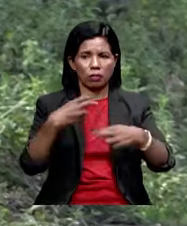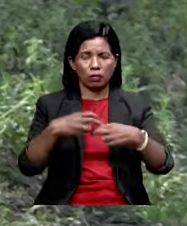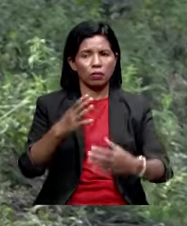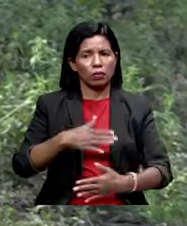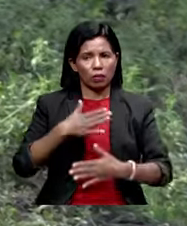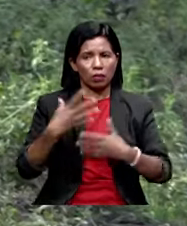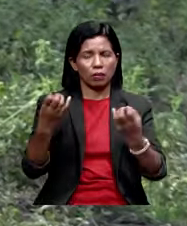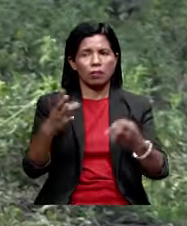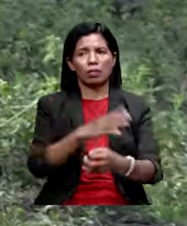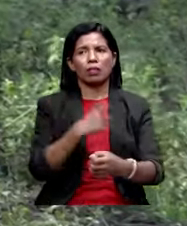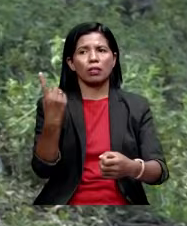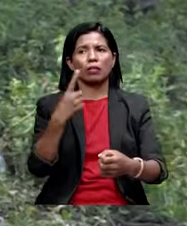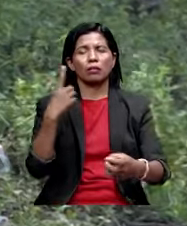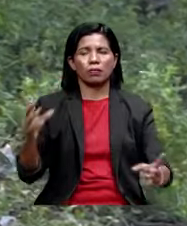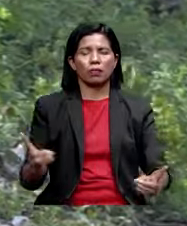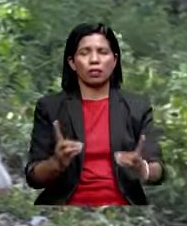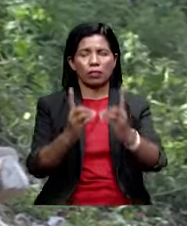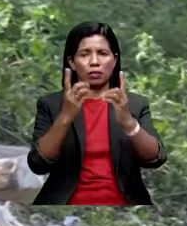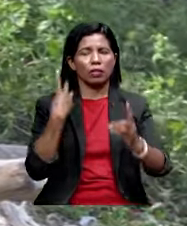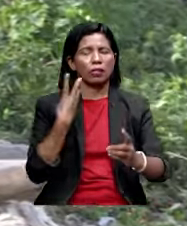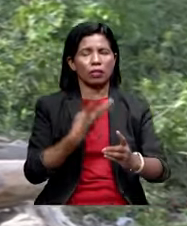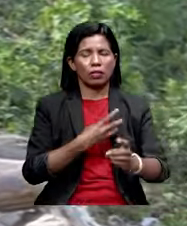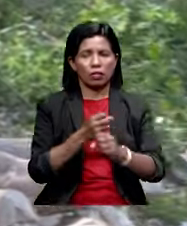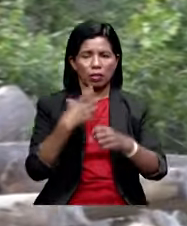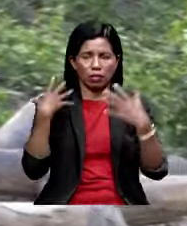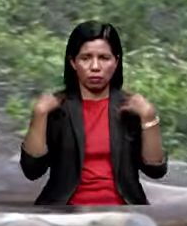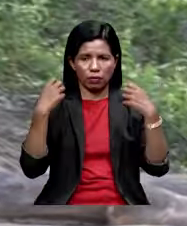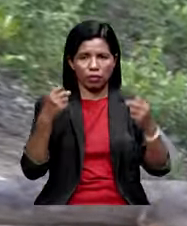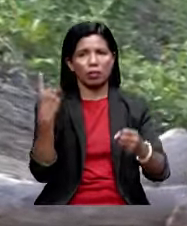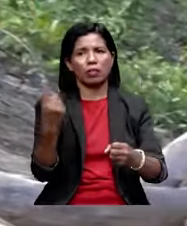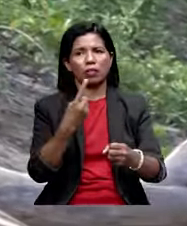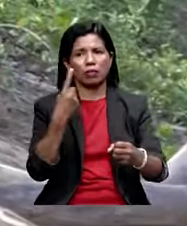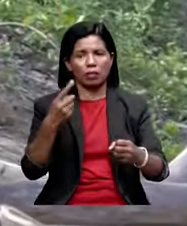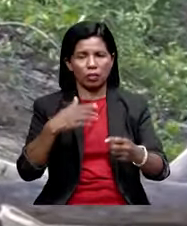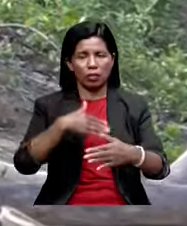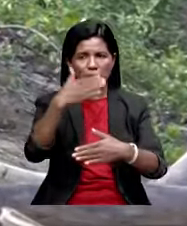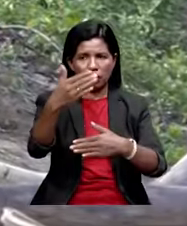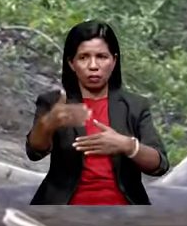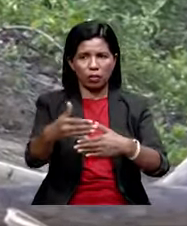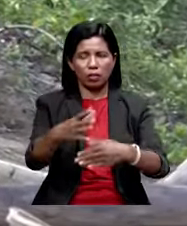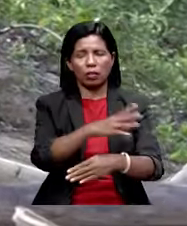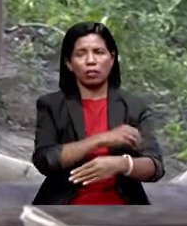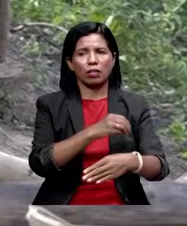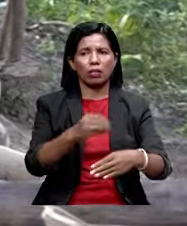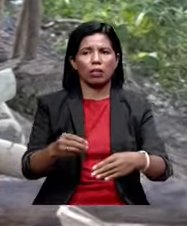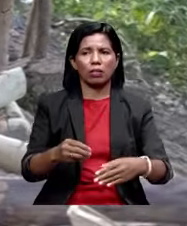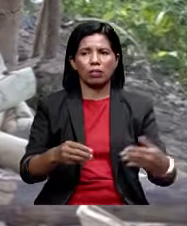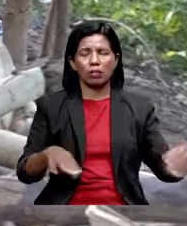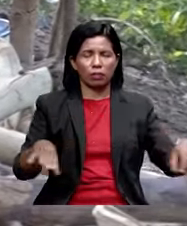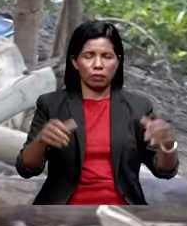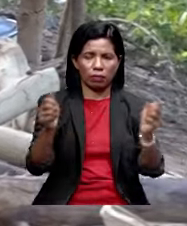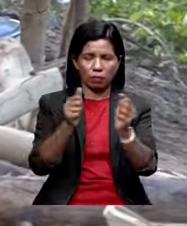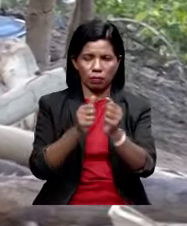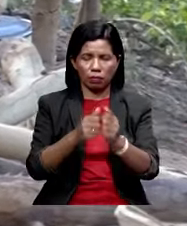yoin ne be sempre mai hasoro ita ho di halo ita forsa atuna fatin hakat ba oin ho korazin ho di luta ba Morris